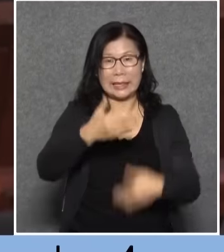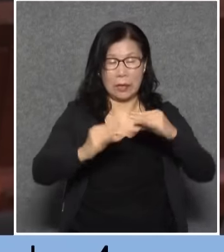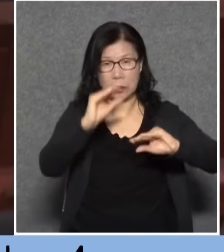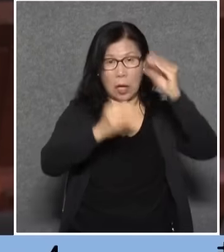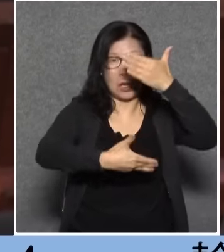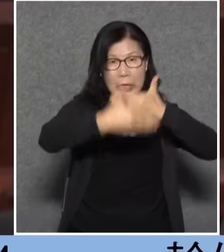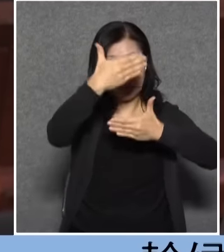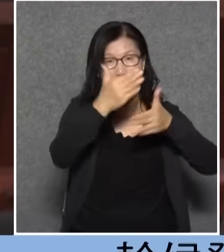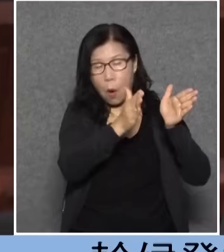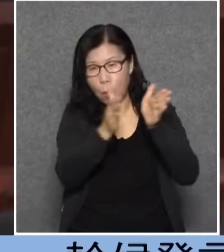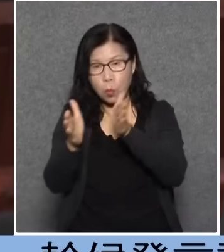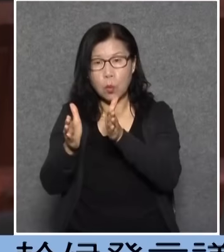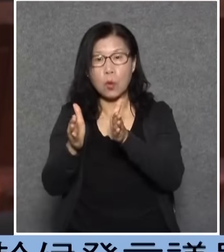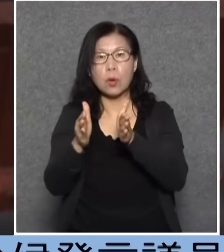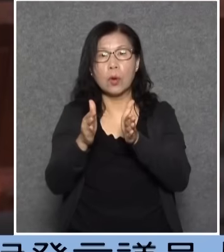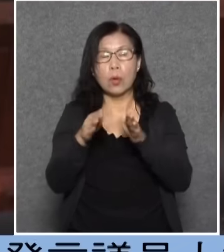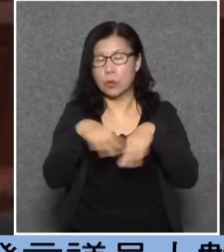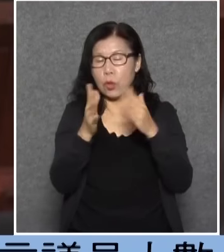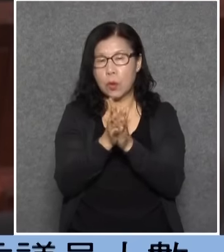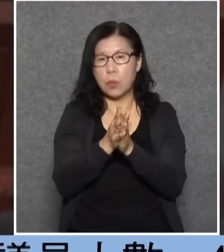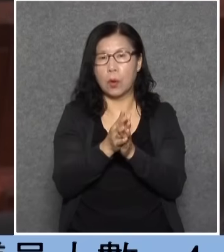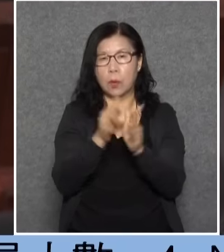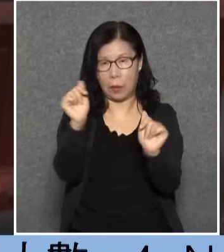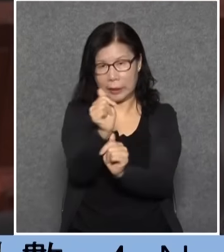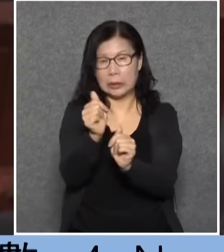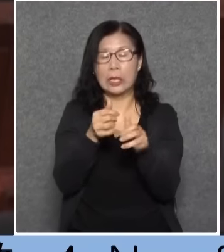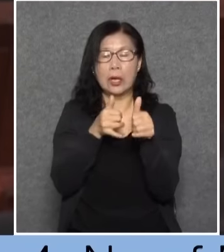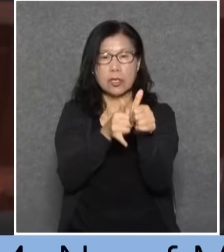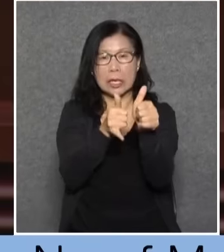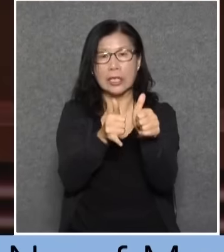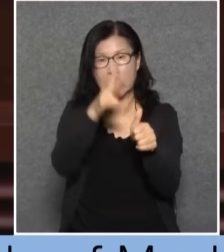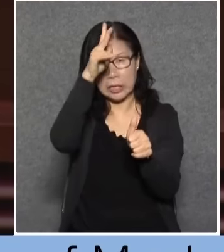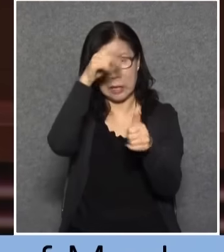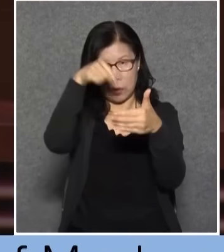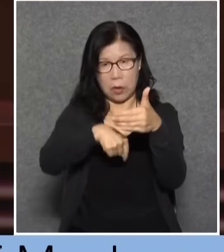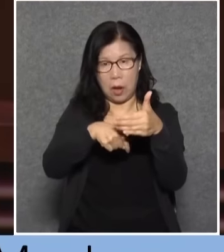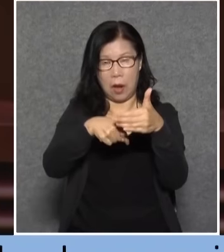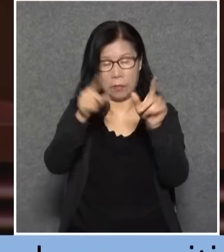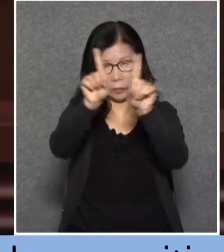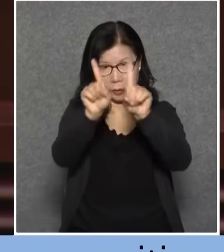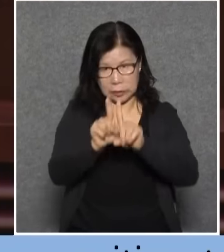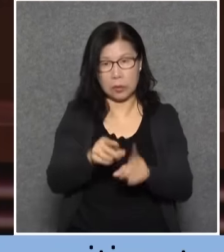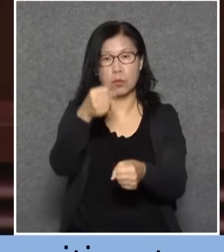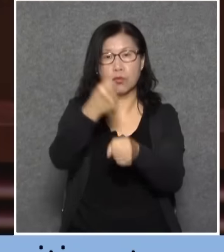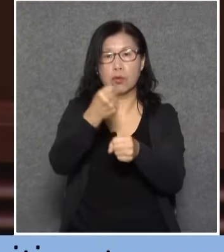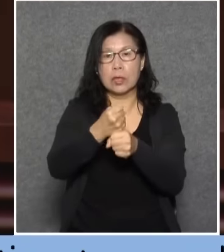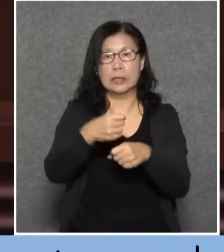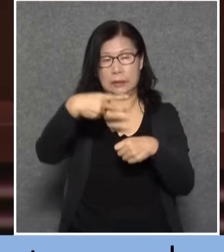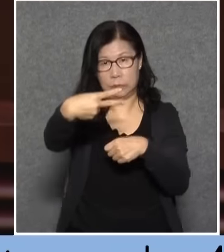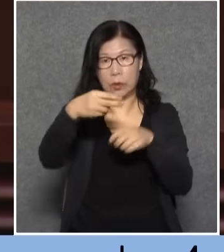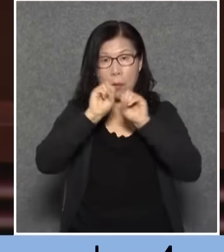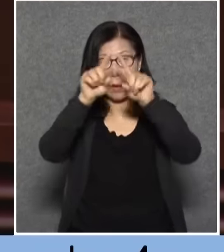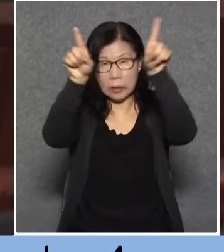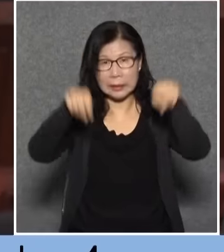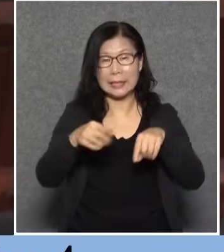程過程裏面是沒有完全去遵從政府內部的程序規定。第二份報告就針對新空